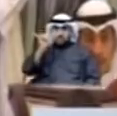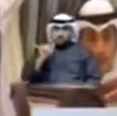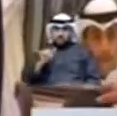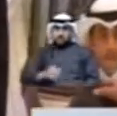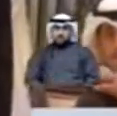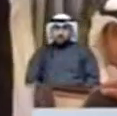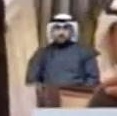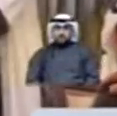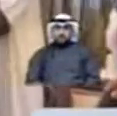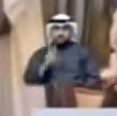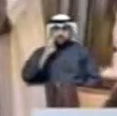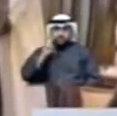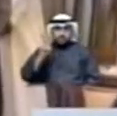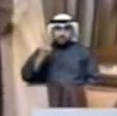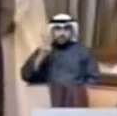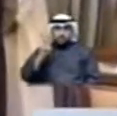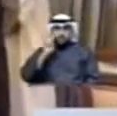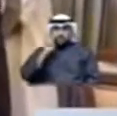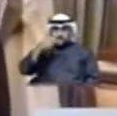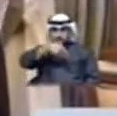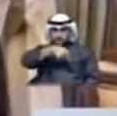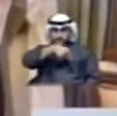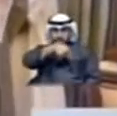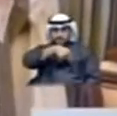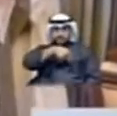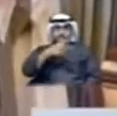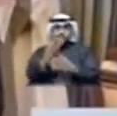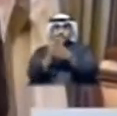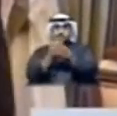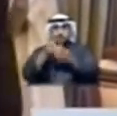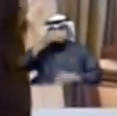وهذا ولدي محمد، هذا ولد الداخلية، ولد محمد الخالد،